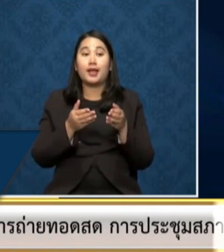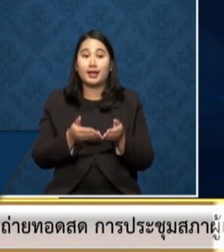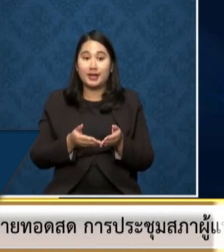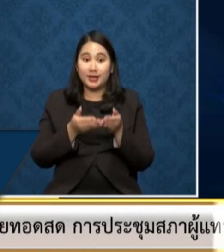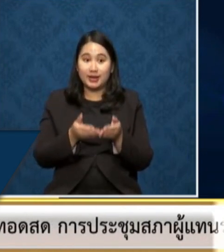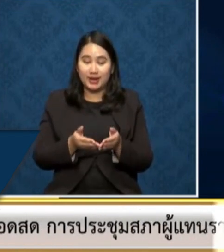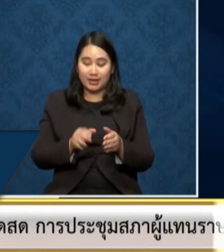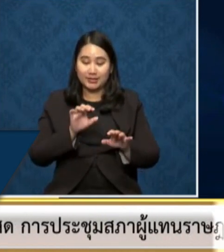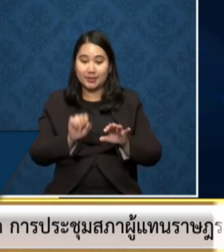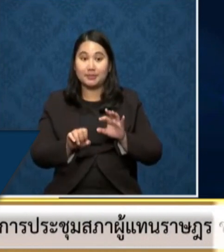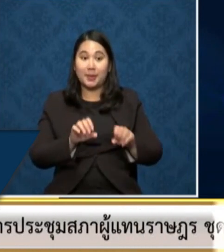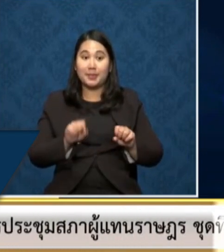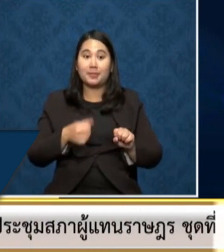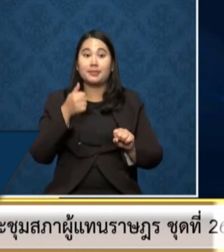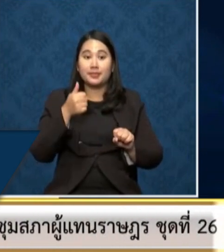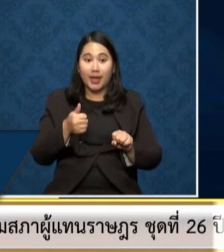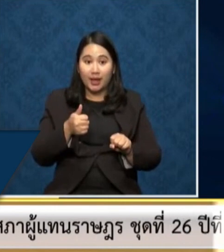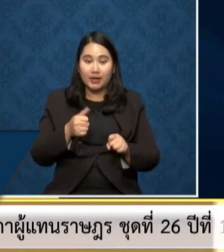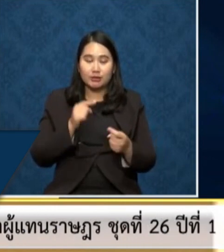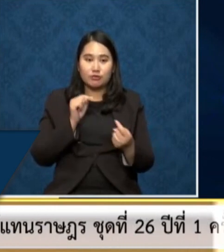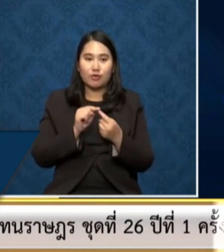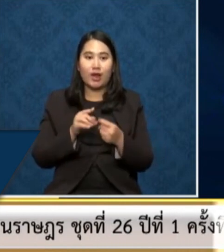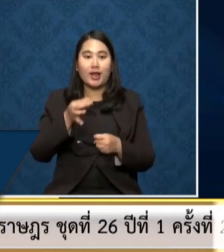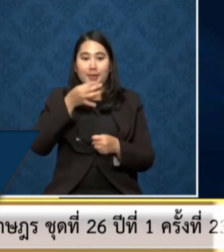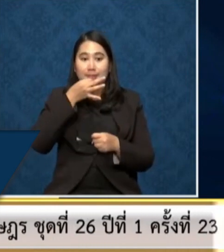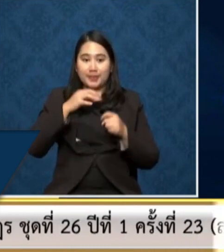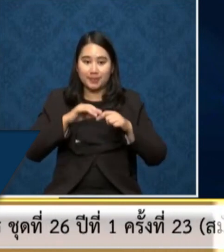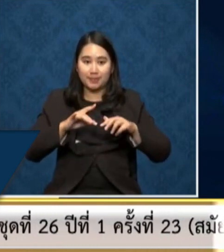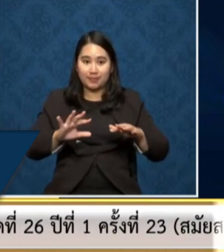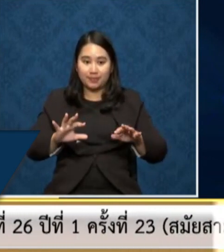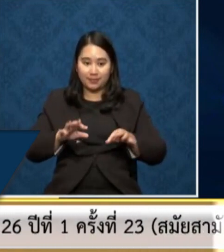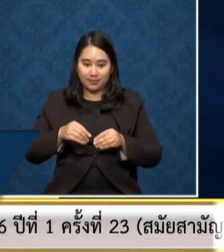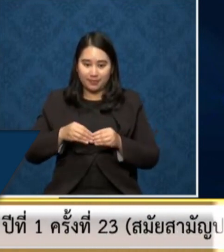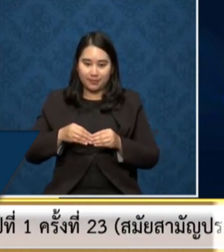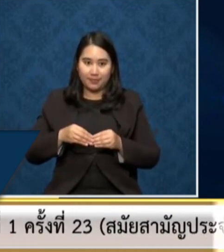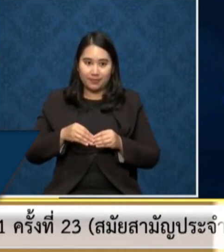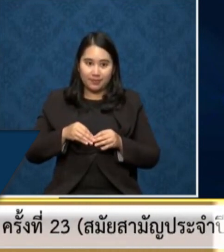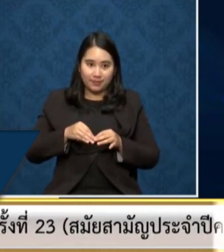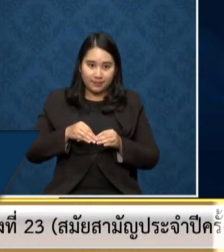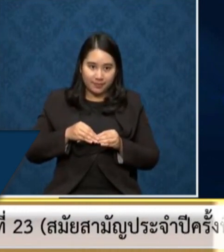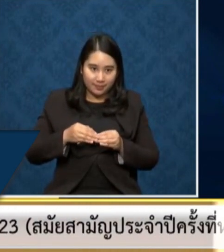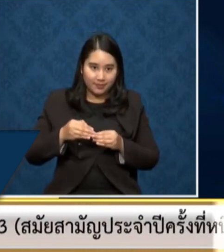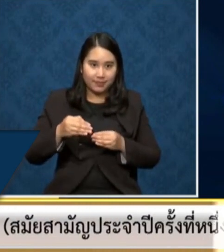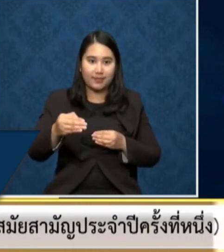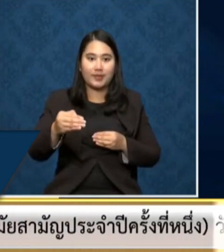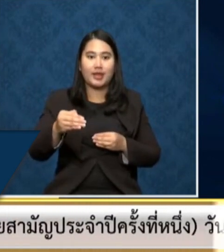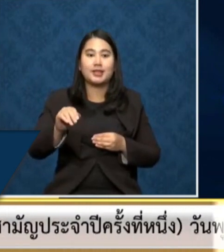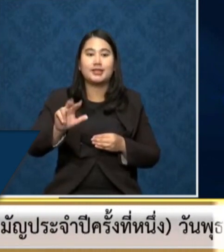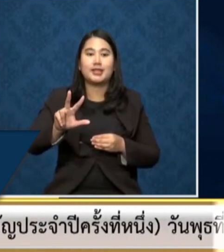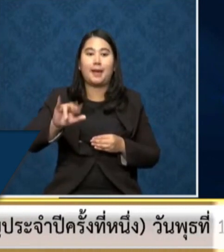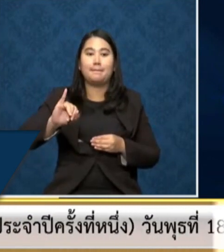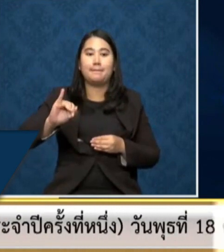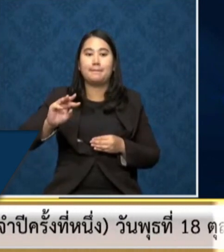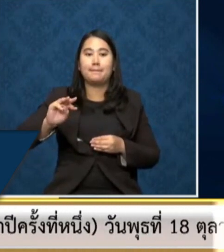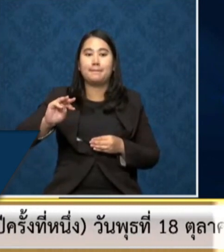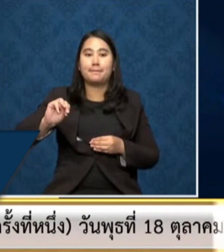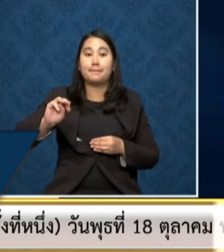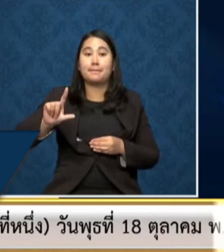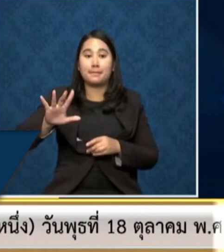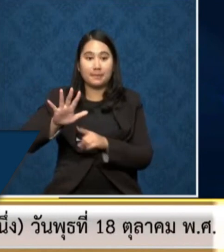ไปจับสัตว์ทะเลที่มีระยะนับจากแนวชายฝั่งทะเลออกไปไม่เกิน 3ไมลทะเลเเท่า